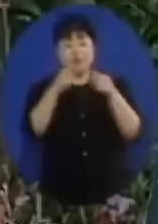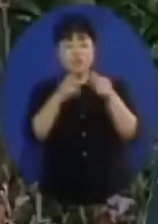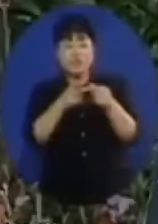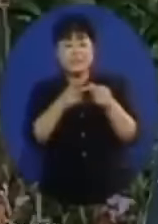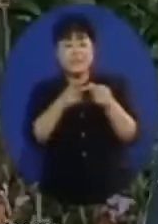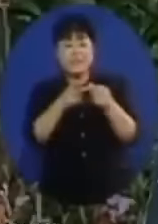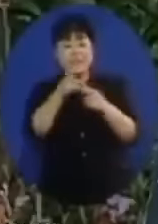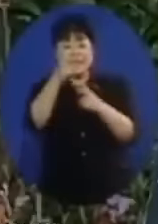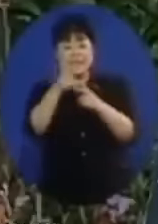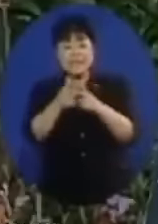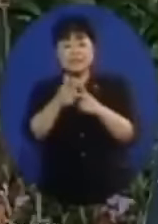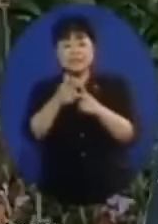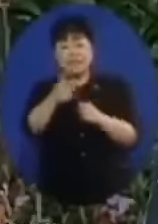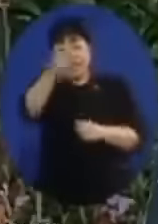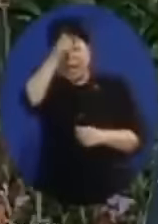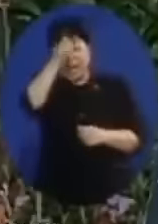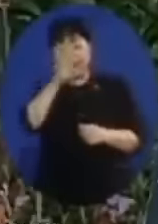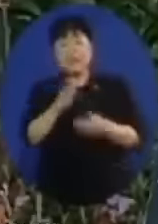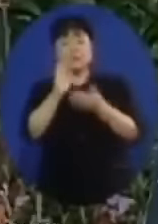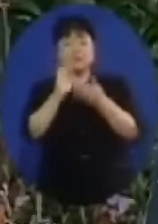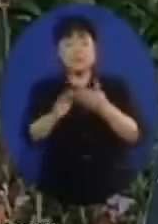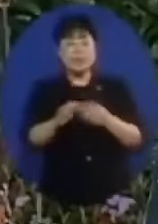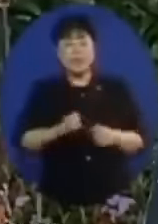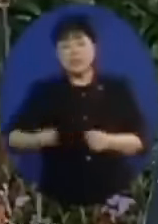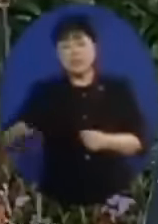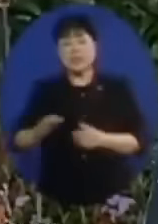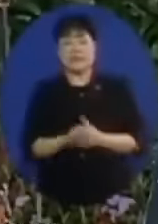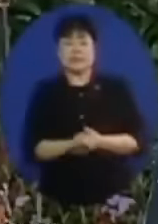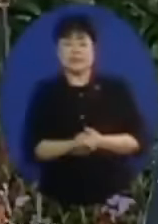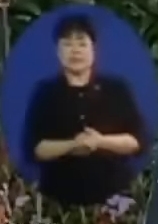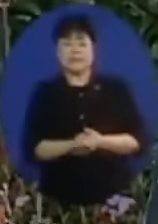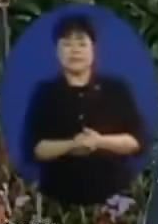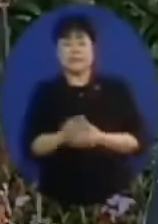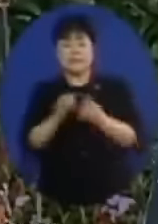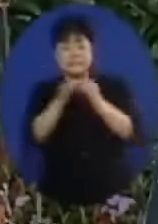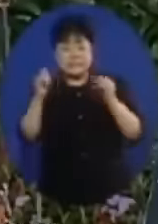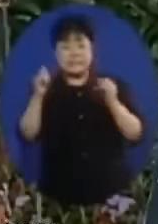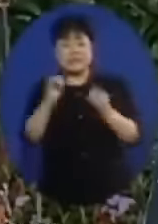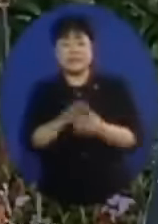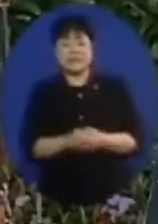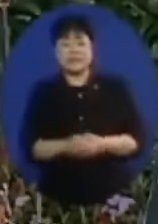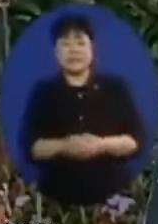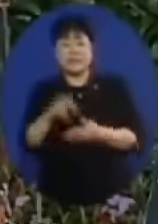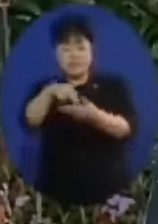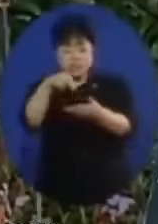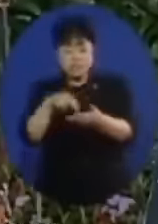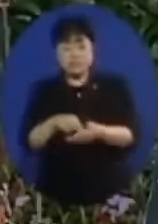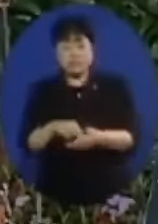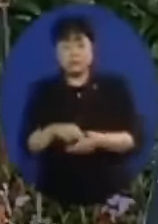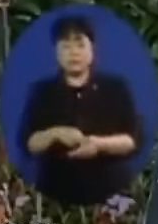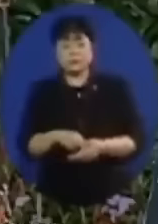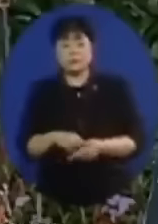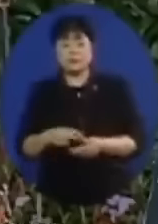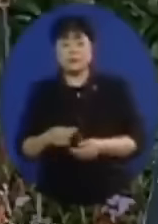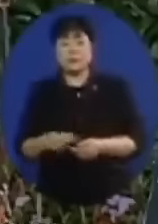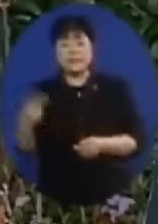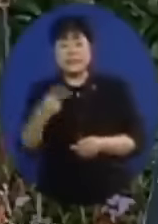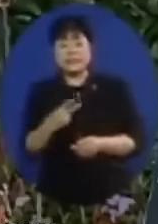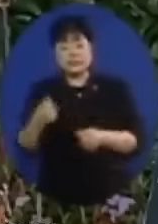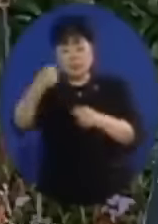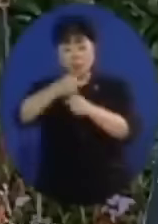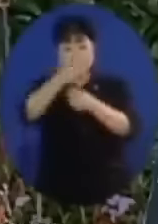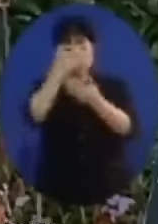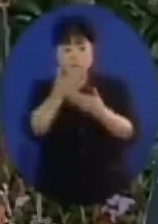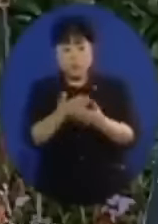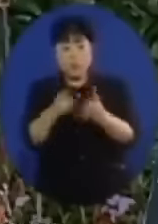둘째는 예수님은 아담 이후 잃었던 인류의 신분을 되찾아 주셨다는 것입니다. 그래서